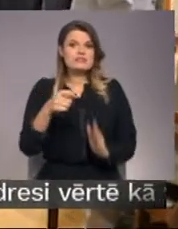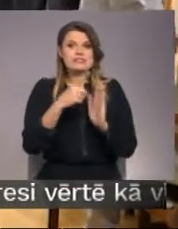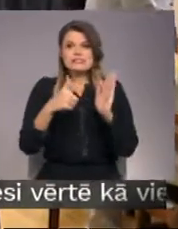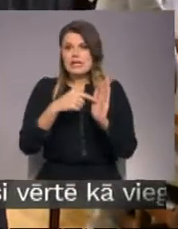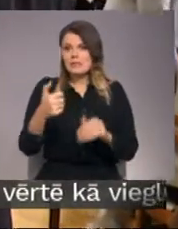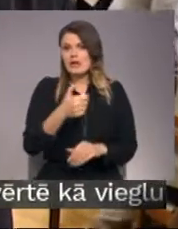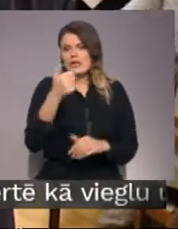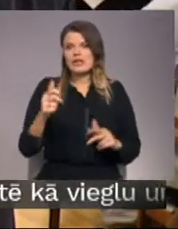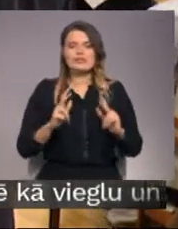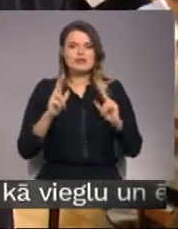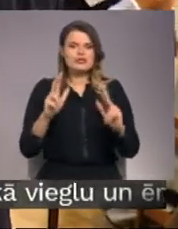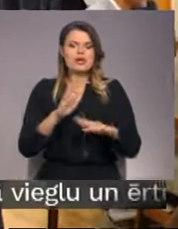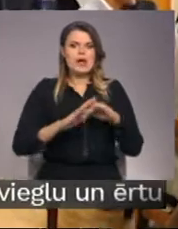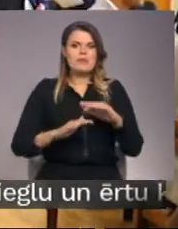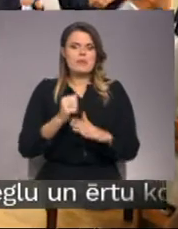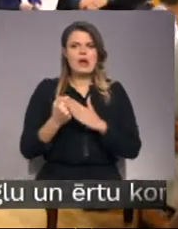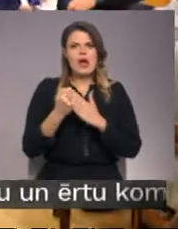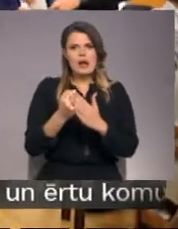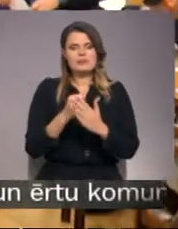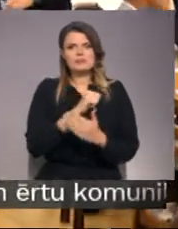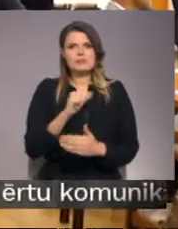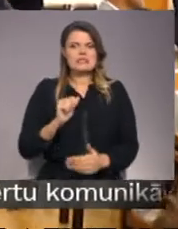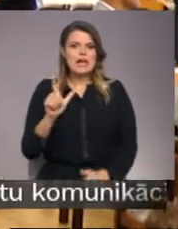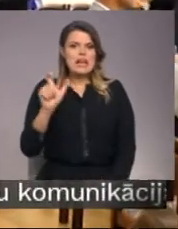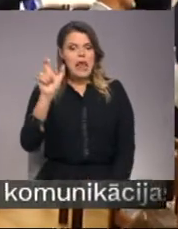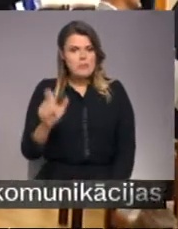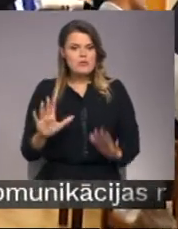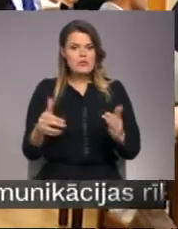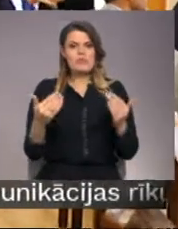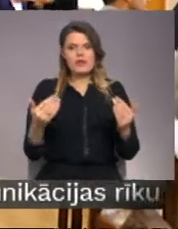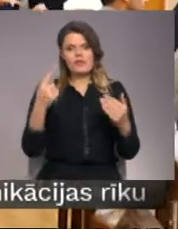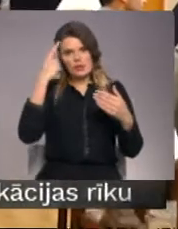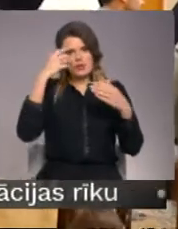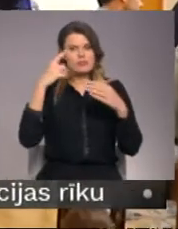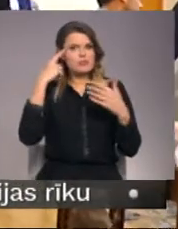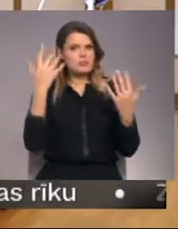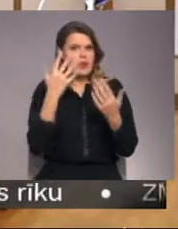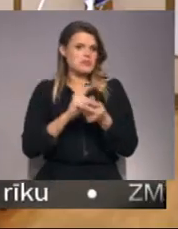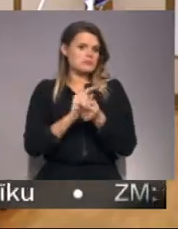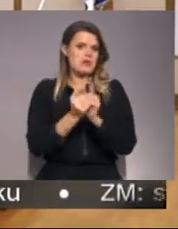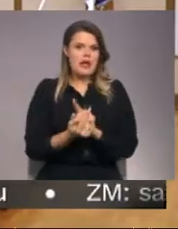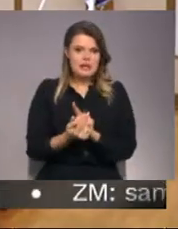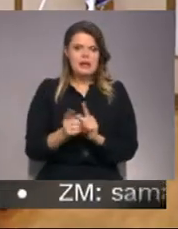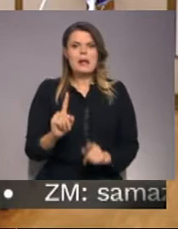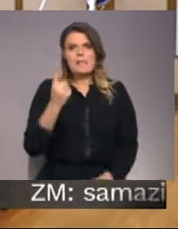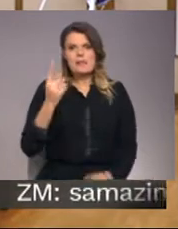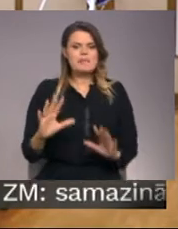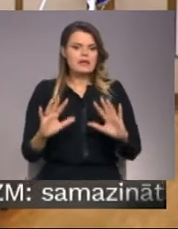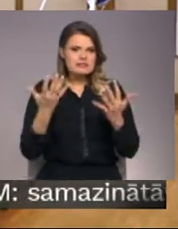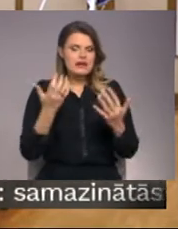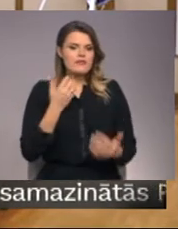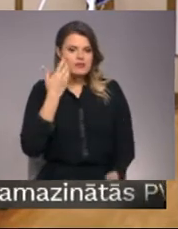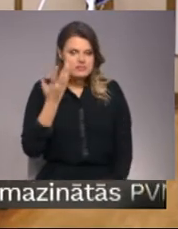2017. Gadā priekšsēdētāja amatam atbalstīja Dainu Liepiņu, bet tagad domas esot mainījis. Pirmais gadījums,